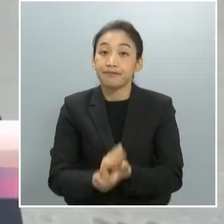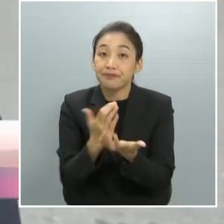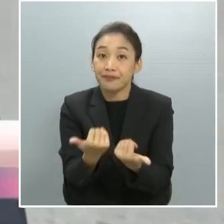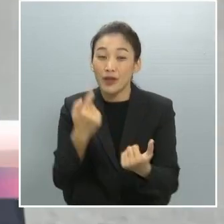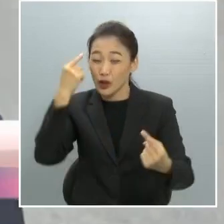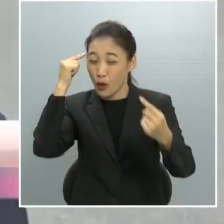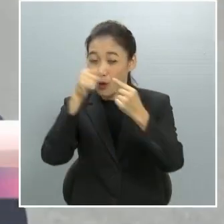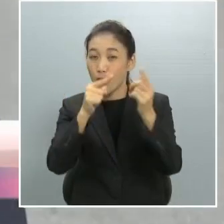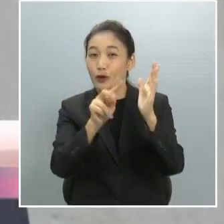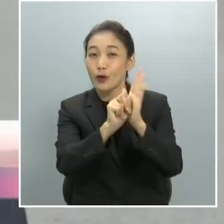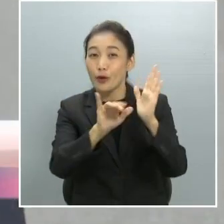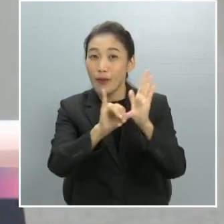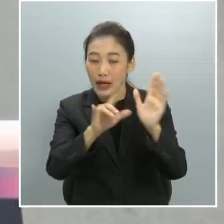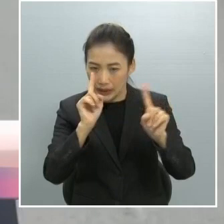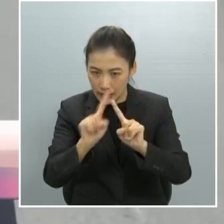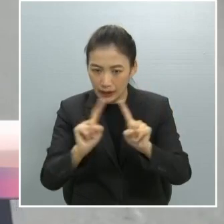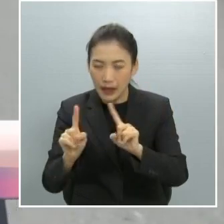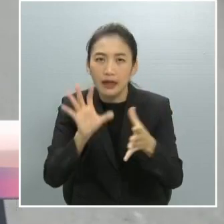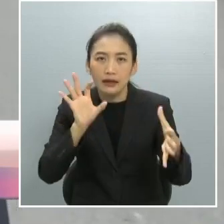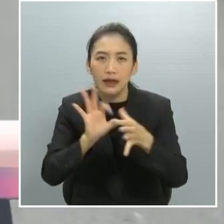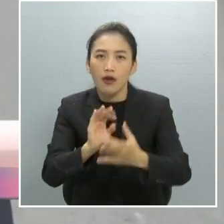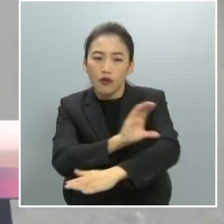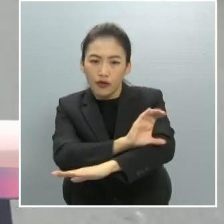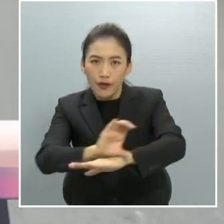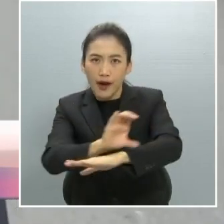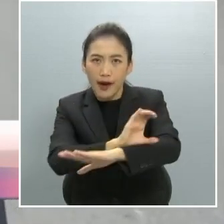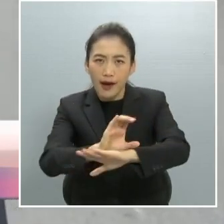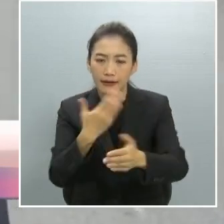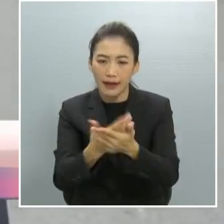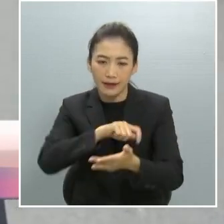ต่เนื่องจากมันต้องใช้เวลาที่ต้องไปเจรจากับ